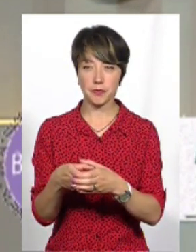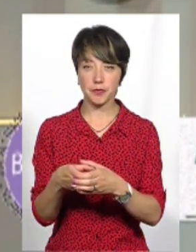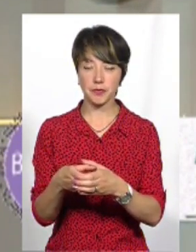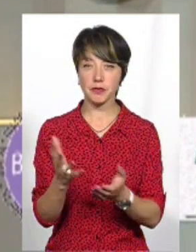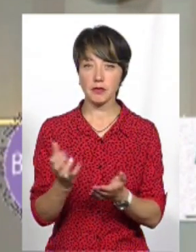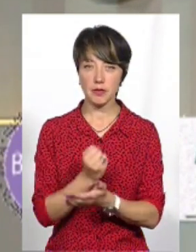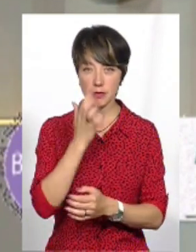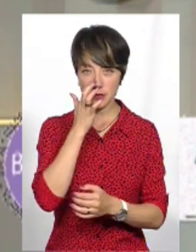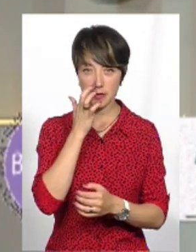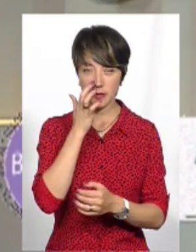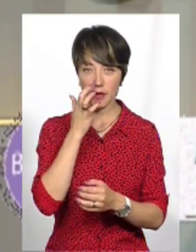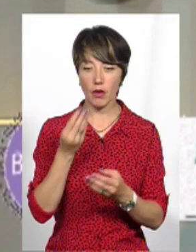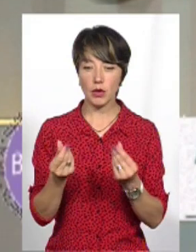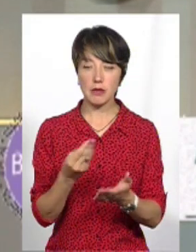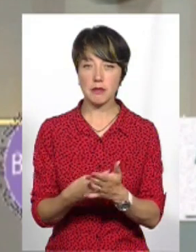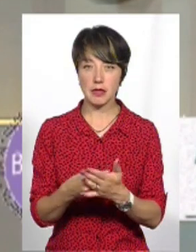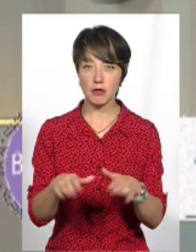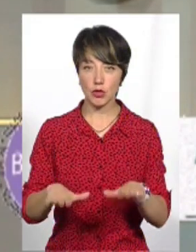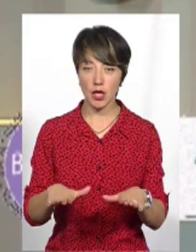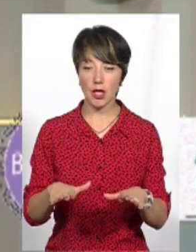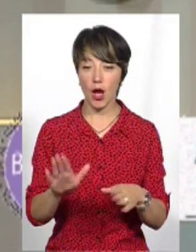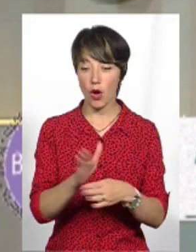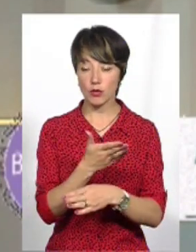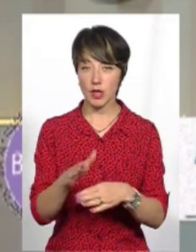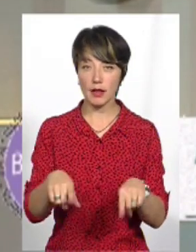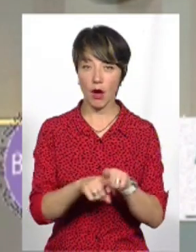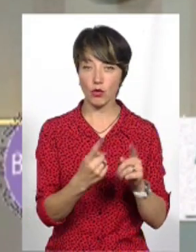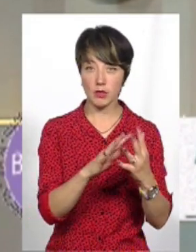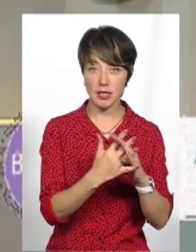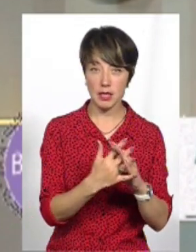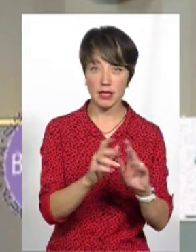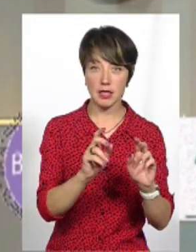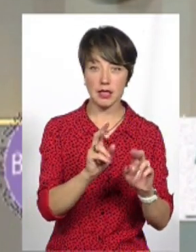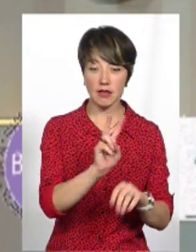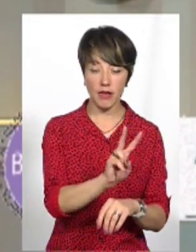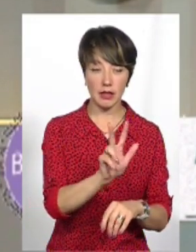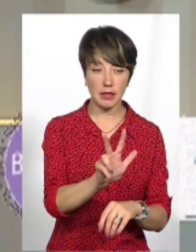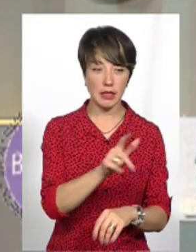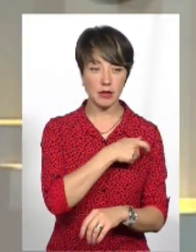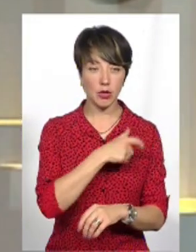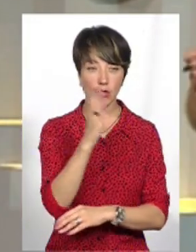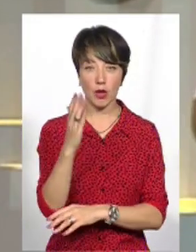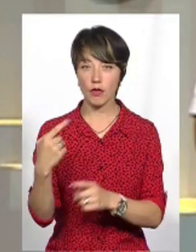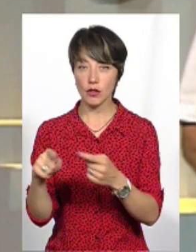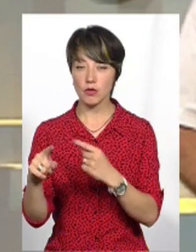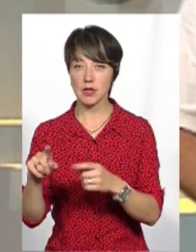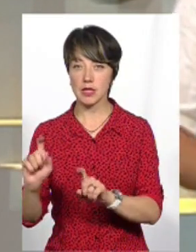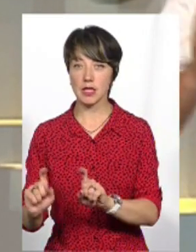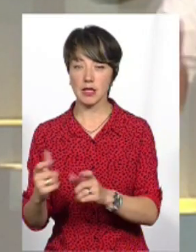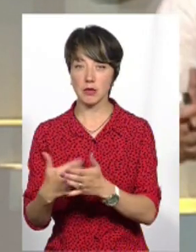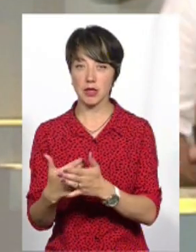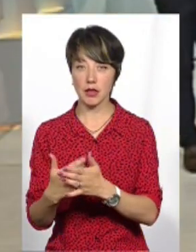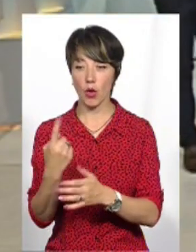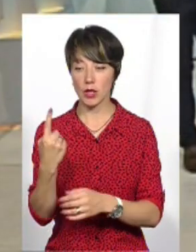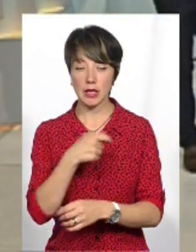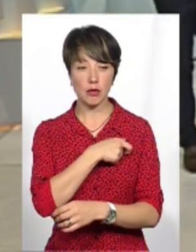надходять кошти з місцевих бюджетів, розподіляються таким чином, що в одному селі сидить 2-3 депутата, вони голосують, а в другому селі